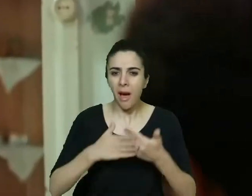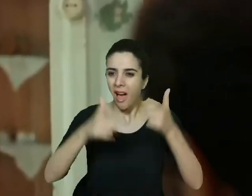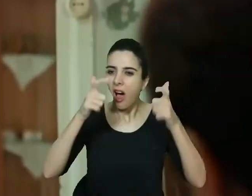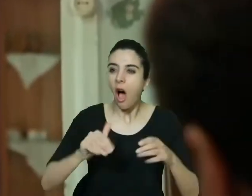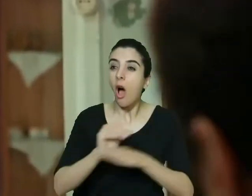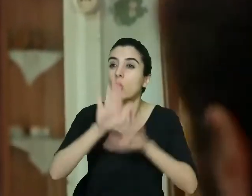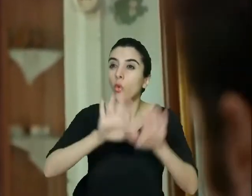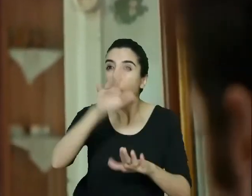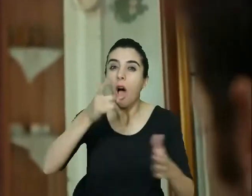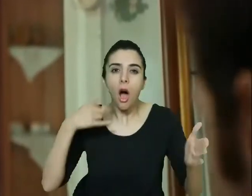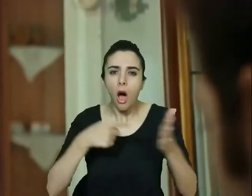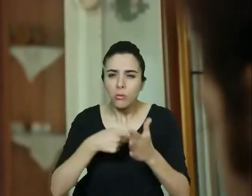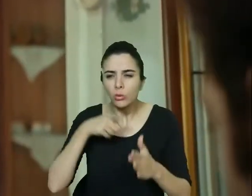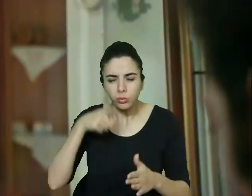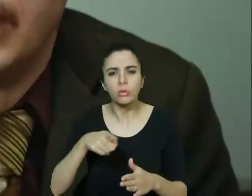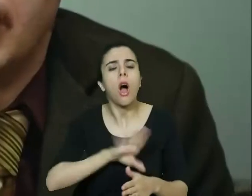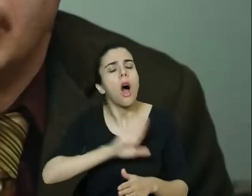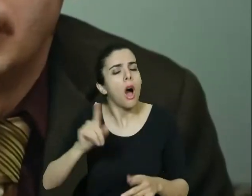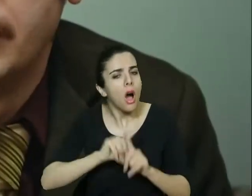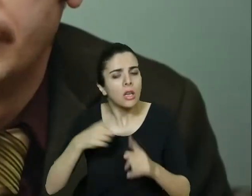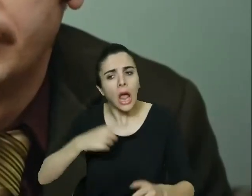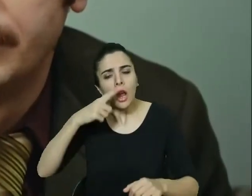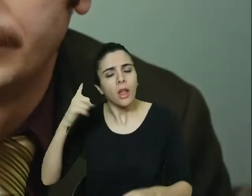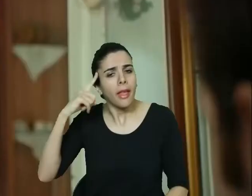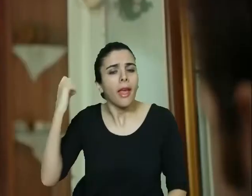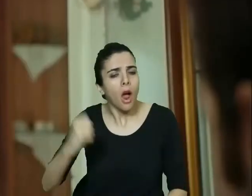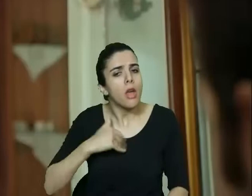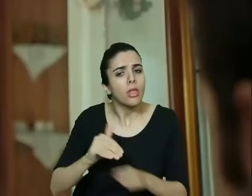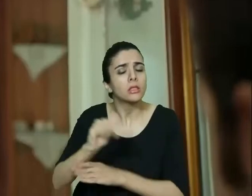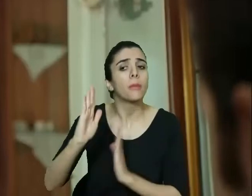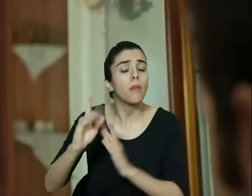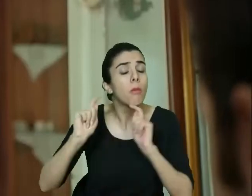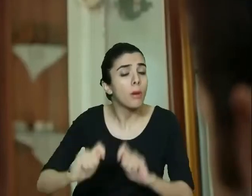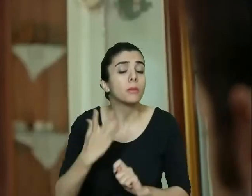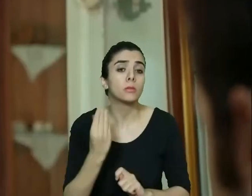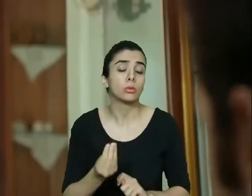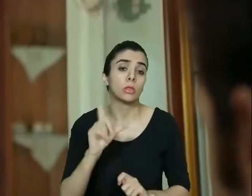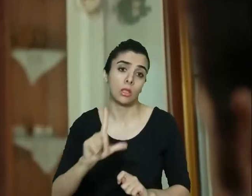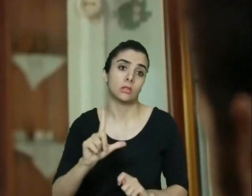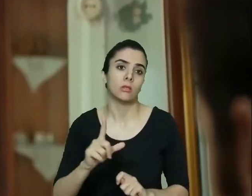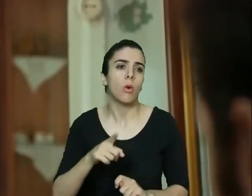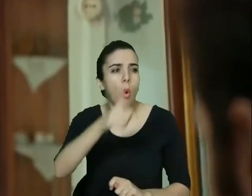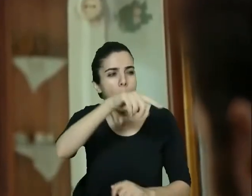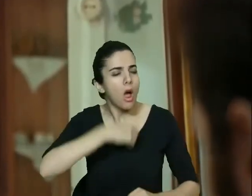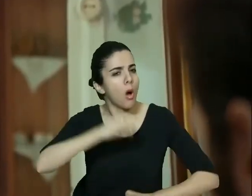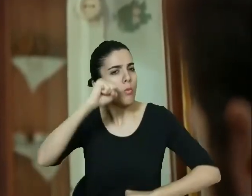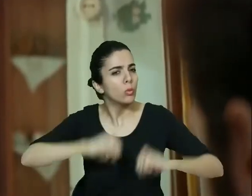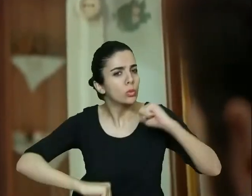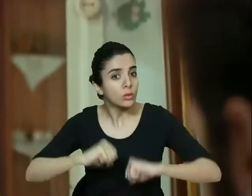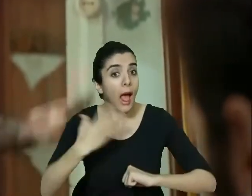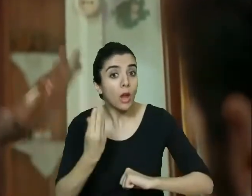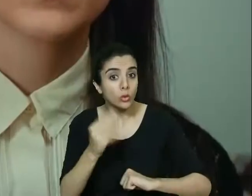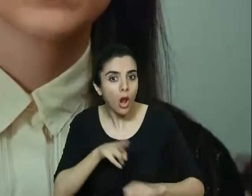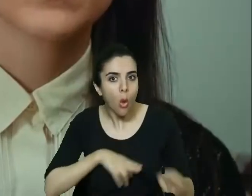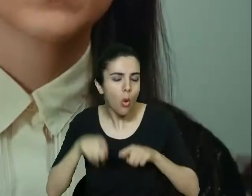da bu zaten. Onlara inat hayata sarılacağız. Onlara inat yaşamımıza devam edeceğiz. Onlarla mücadele etmenin en